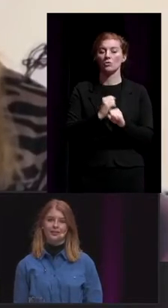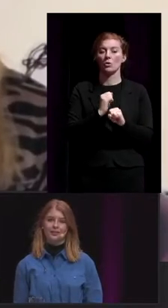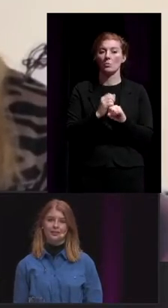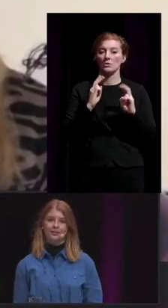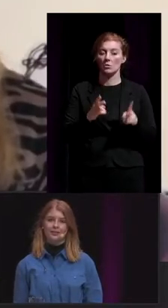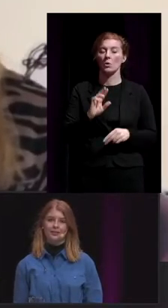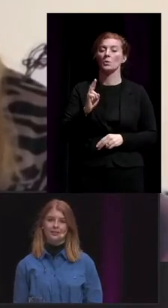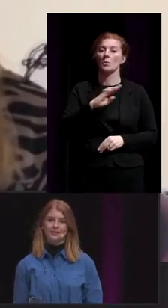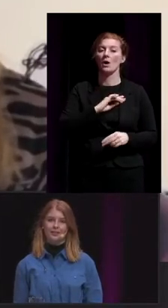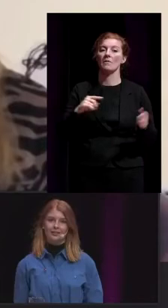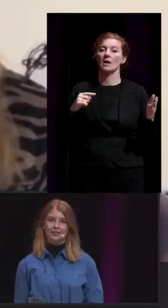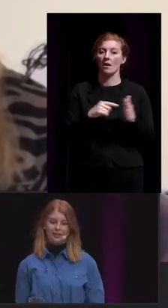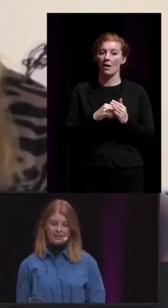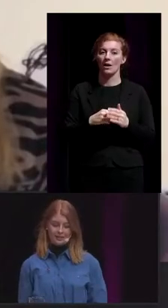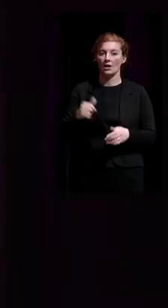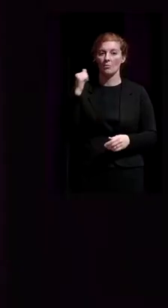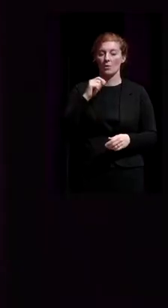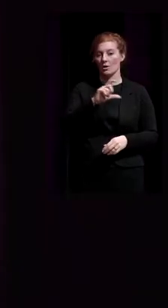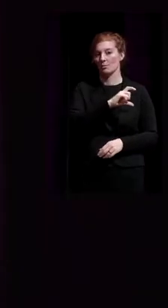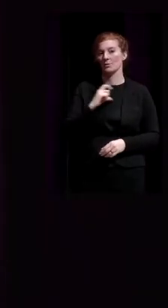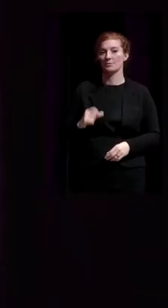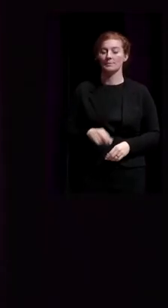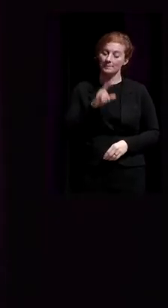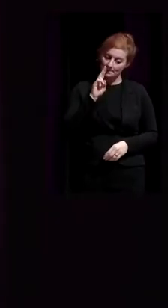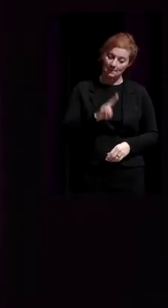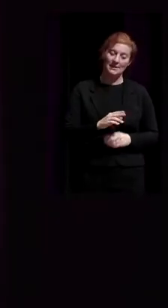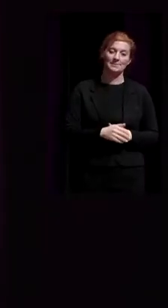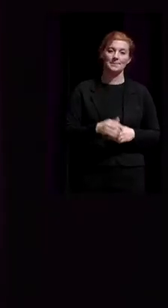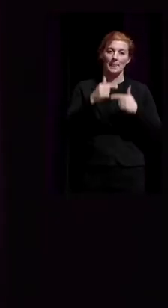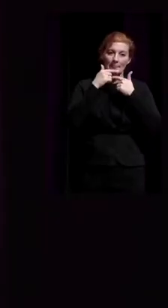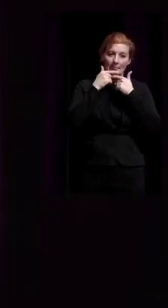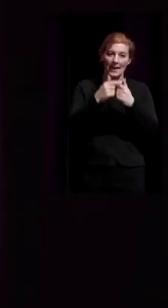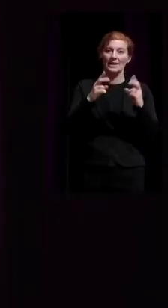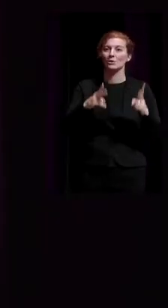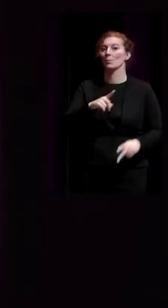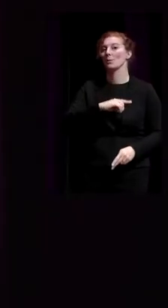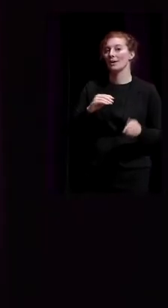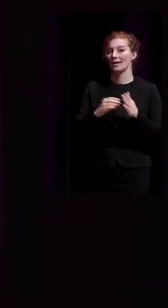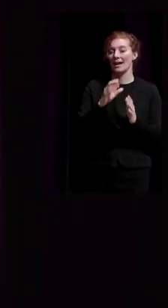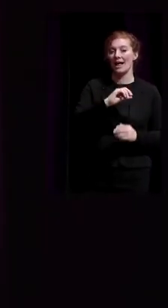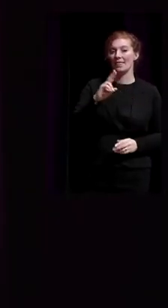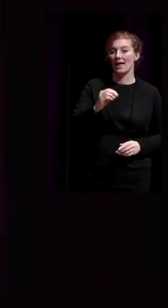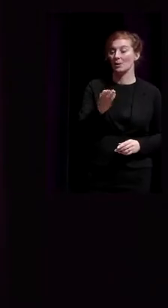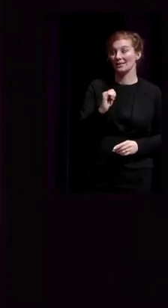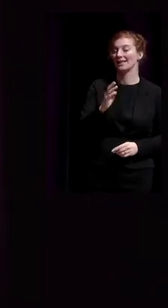tycker det är jättebra. Verkligen. Och tack jättemycket till Anna och till Cecilia för